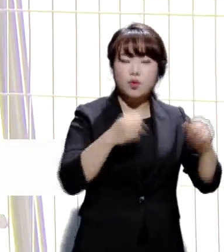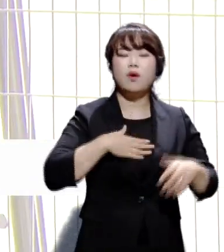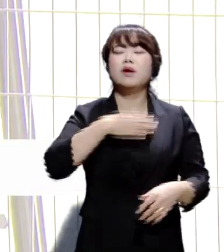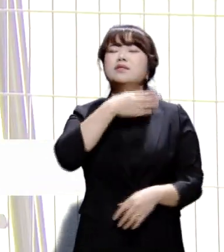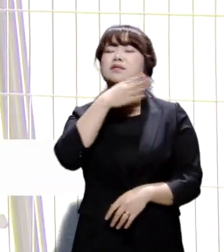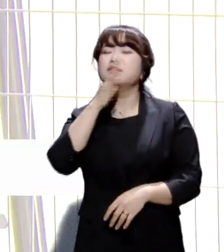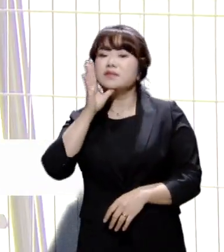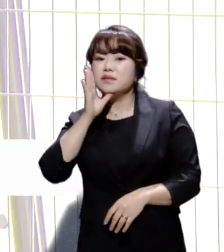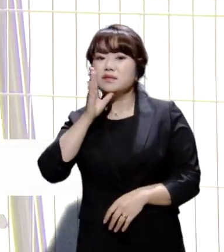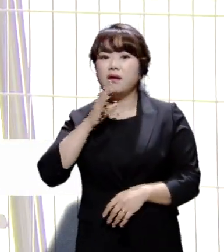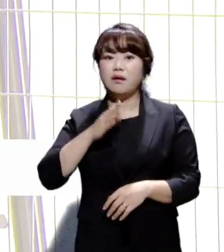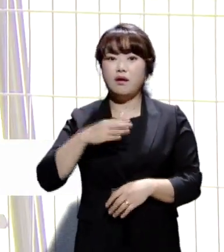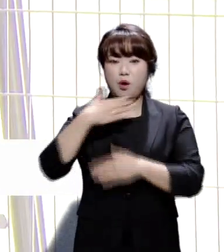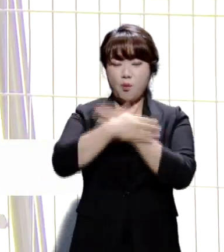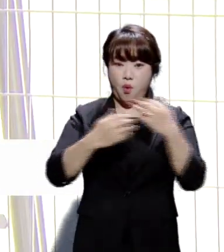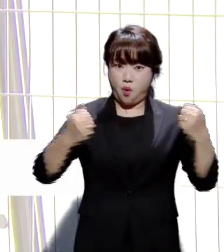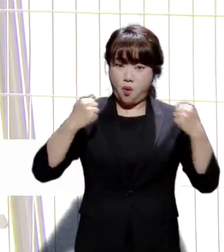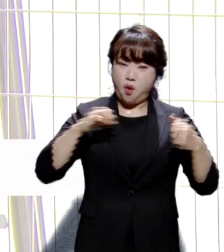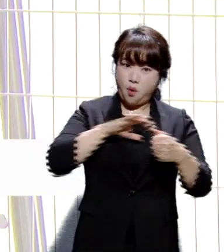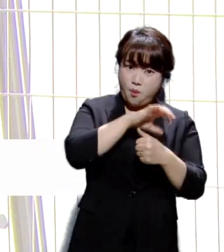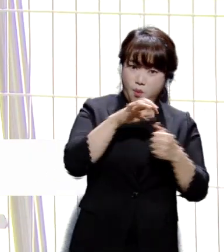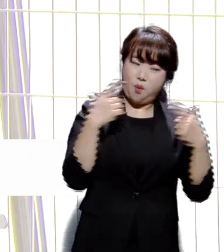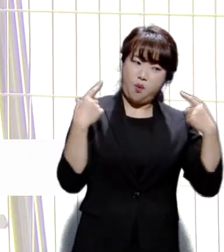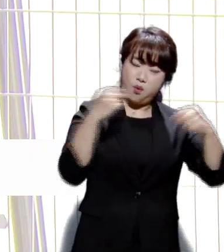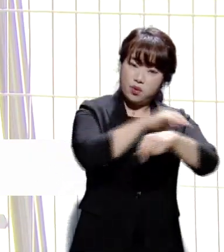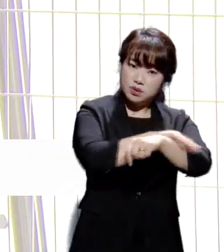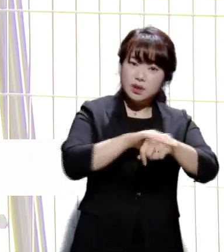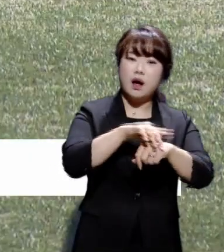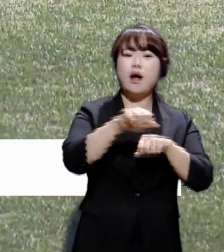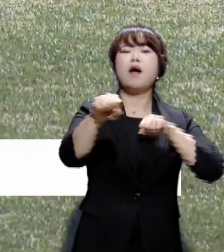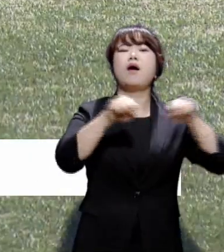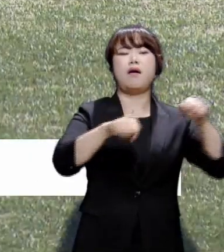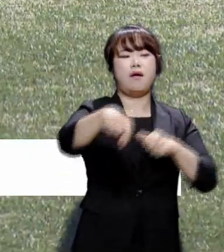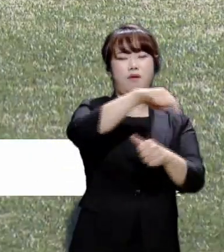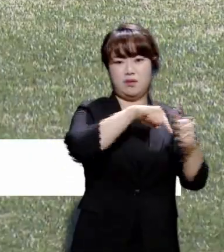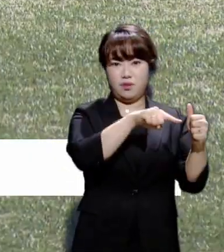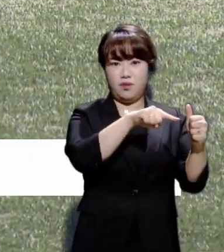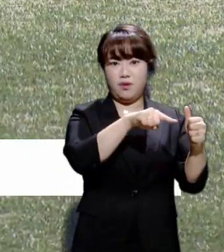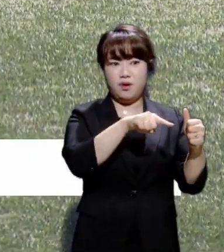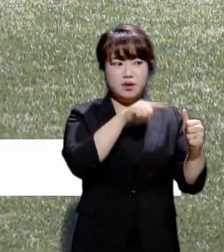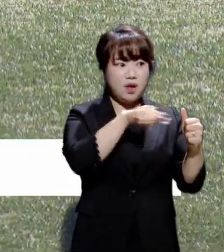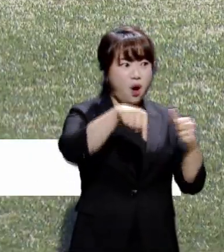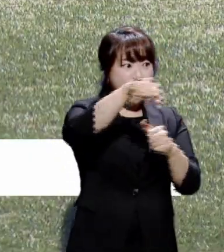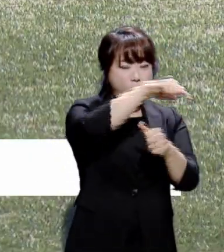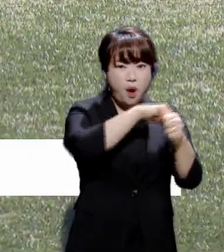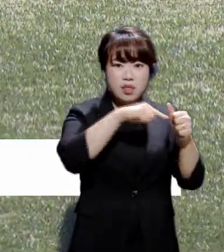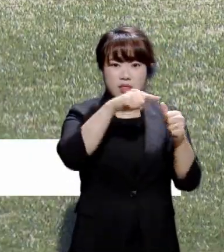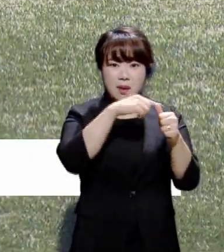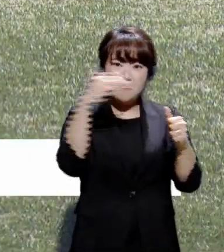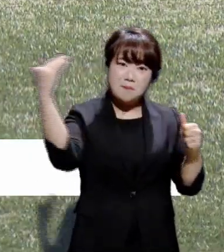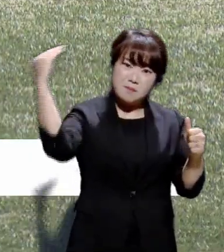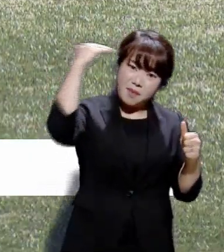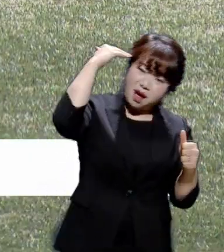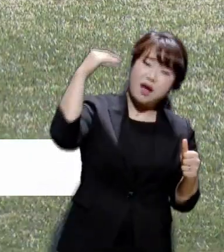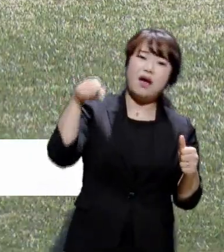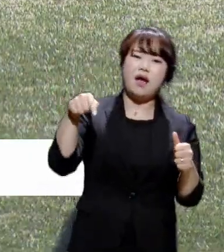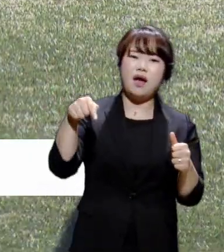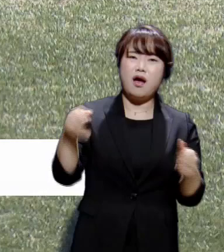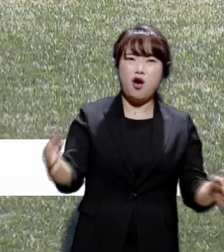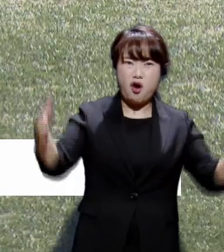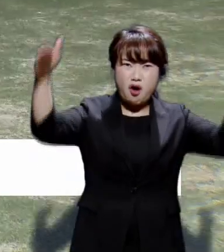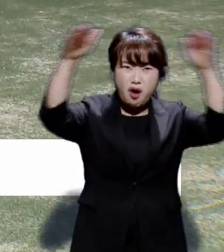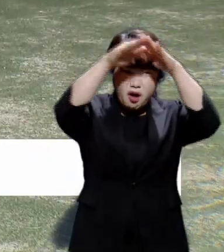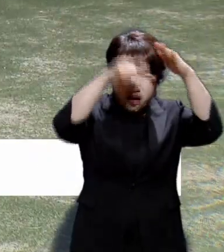만들어서 우리 회원들이 건강을 지킬 수 있는 그런 환경인데 이것 자체 환경에 침해를 받고 싶지 않다고 하는 것이